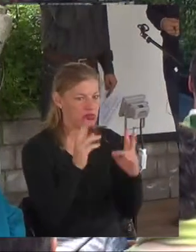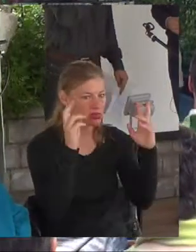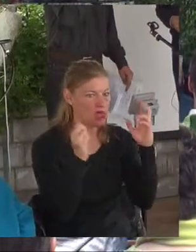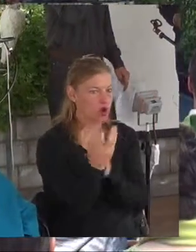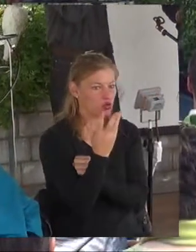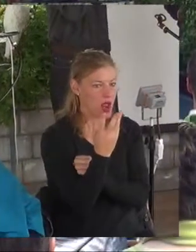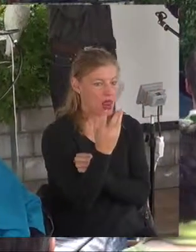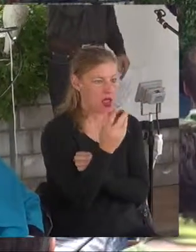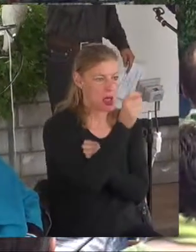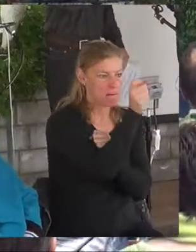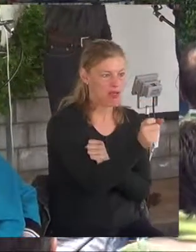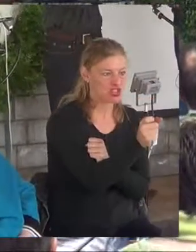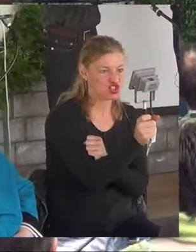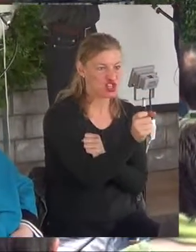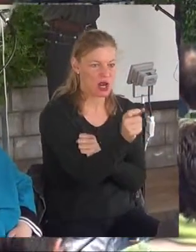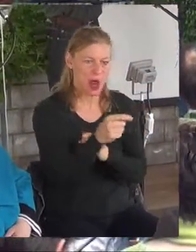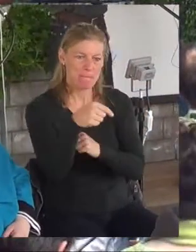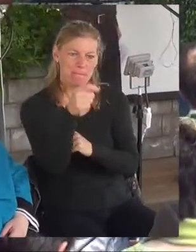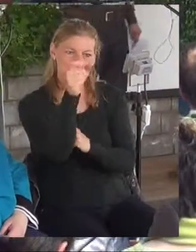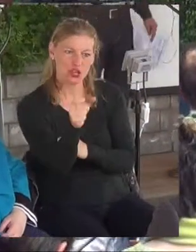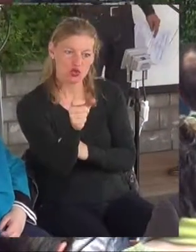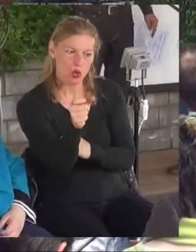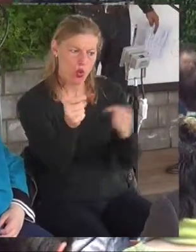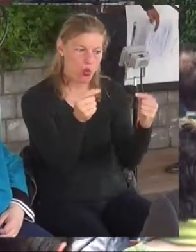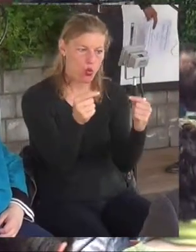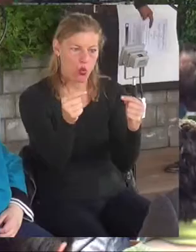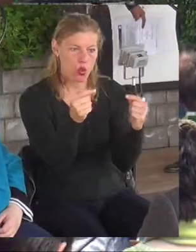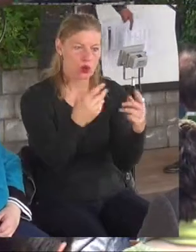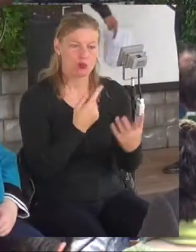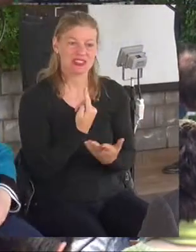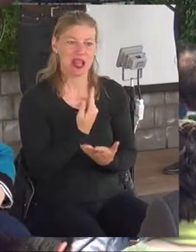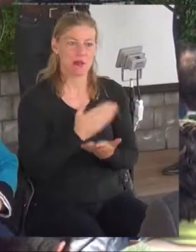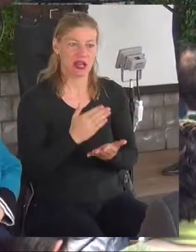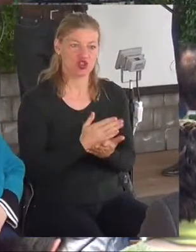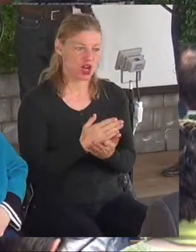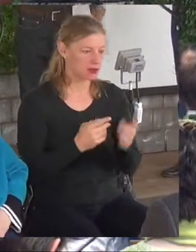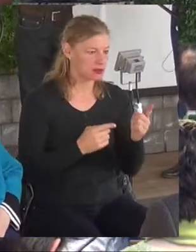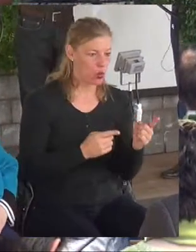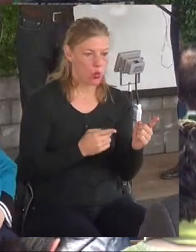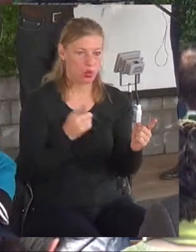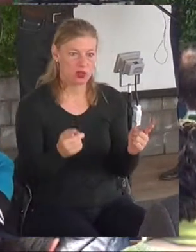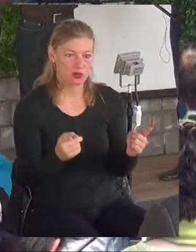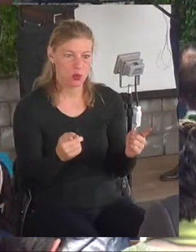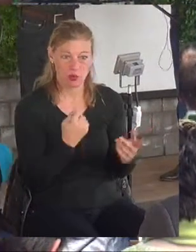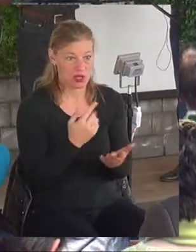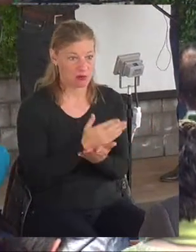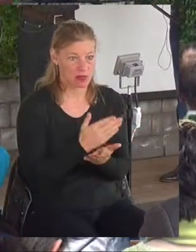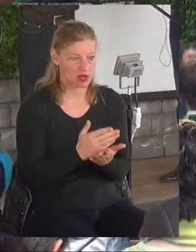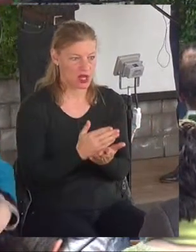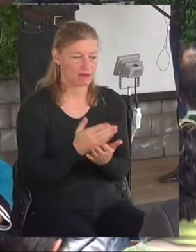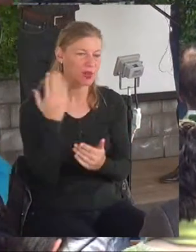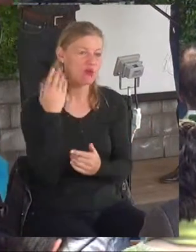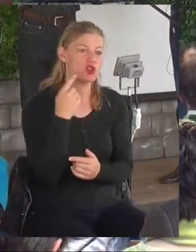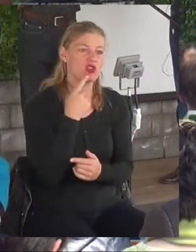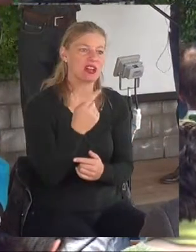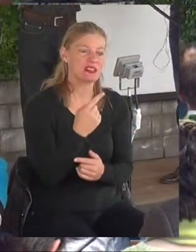Es geht nur noch um das. Wir müssen uns entscheiden, wo wir auf welcher Seite, dass wir hier stehen. Und ich werde ja, wie schon mal